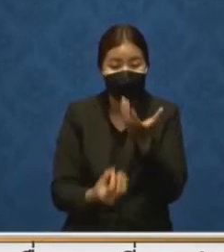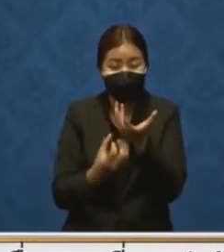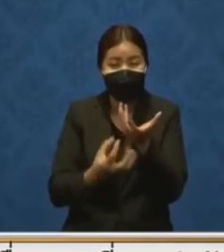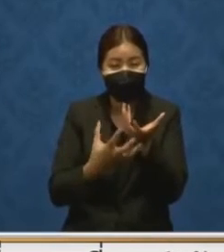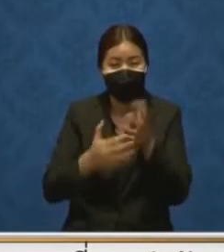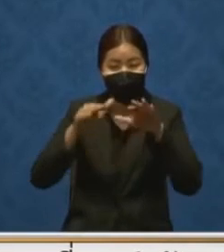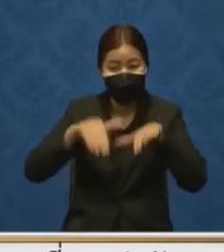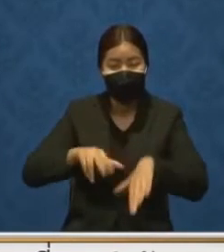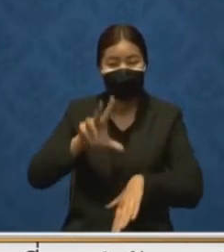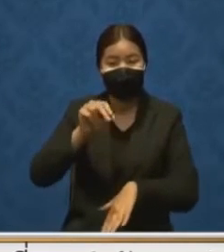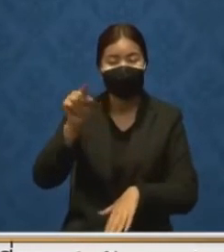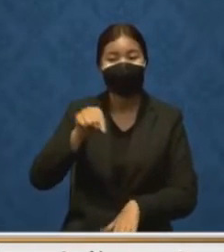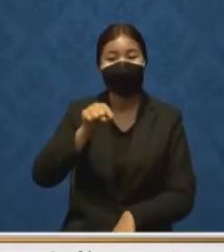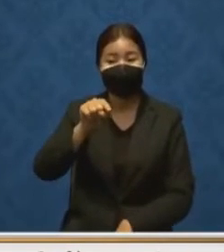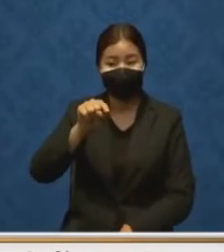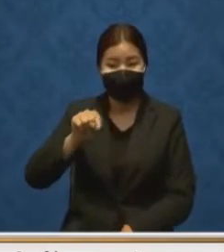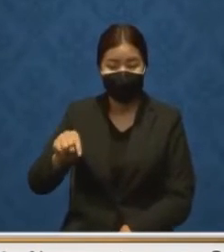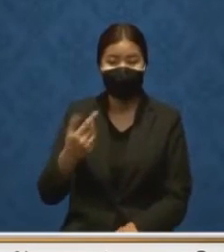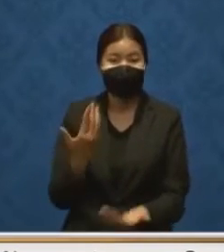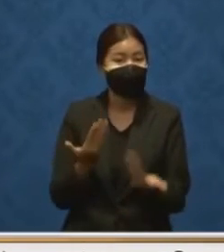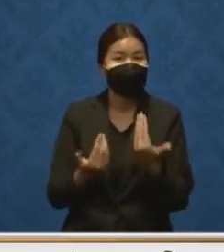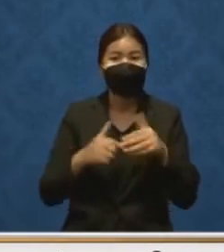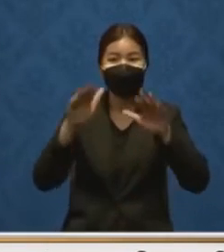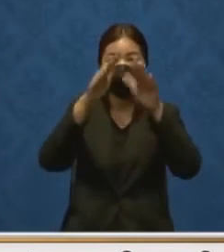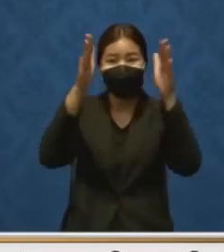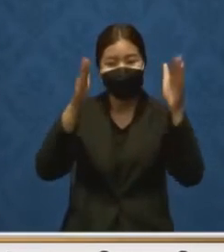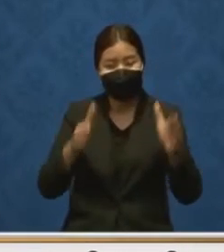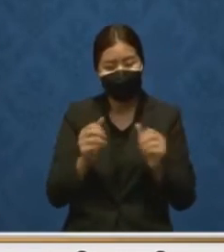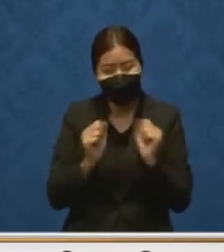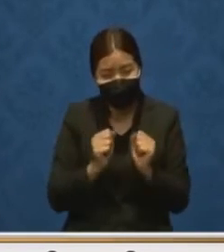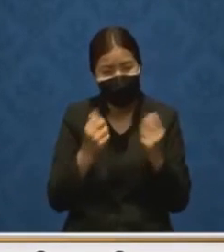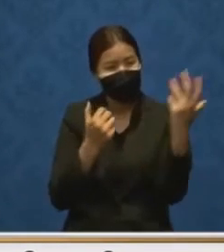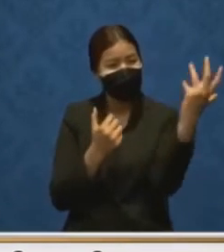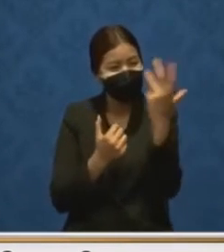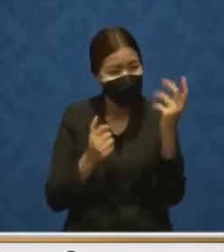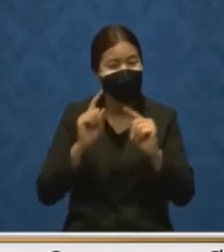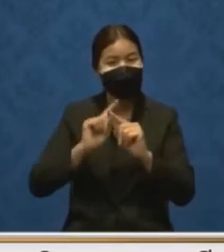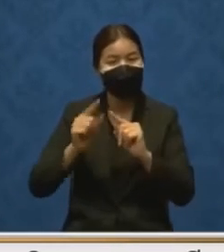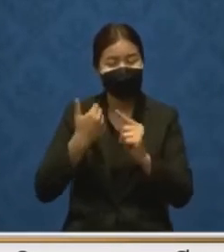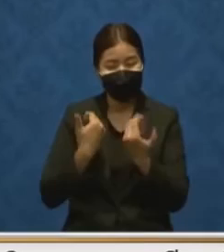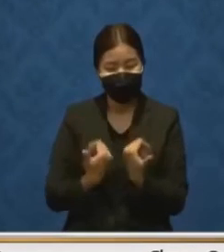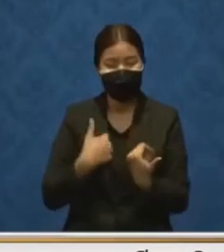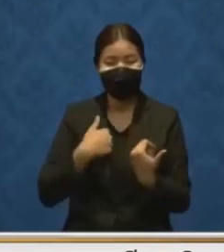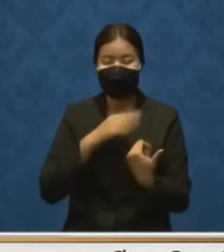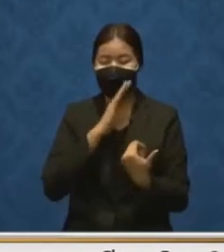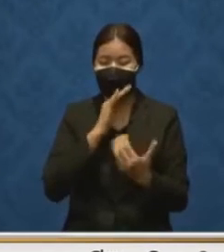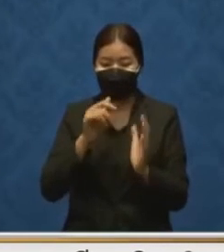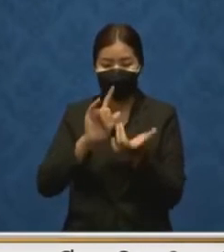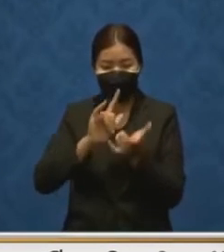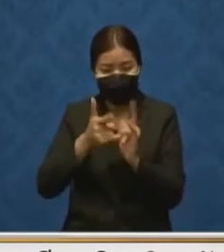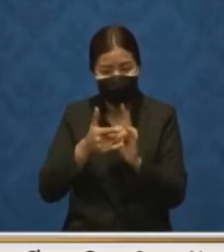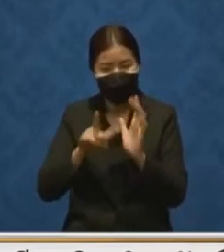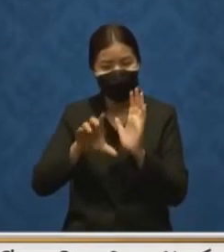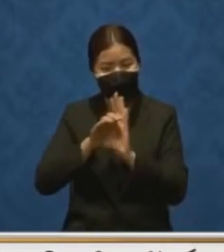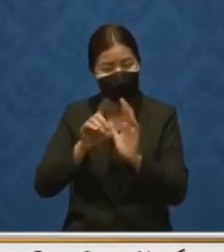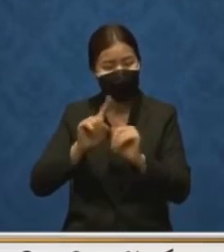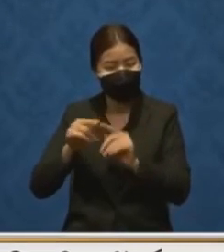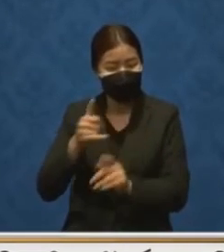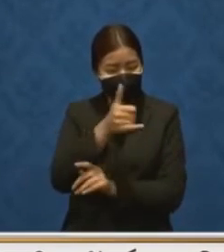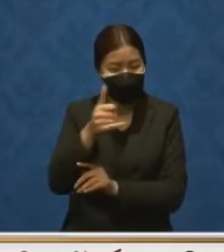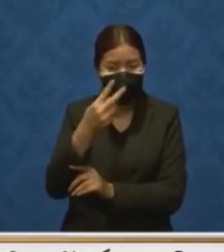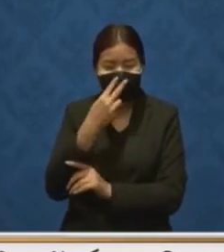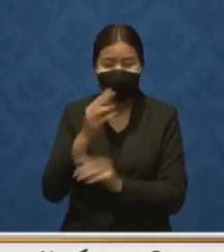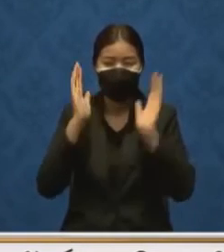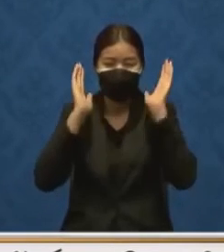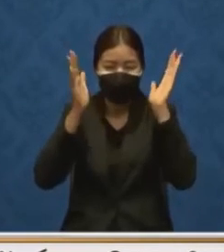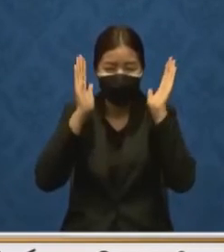ใช้ไฟ้าถ้าเราไปตามห้างสับผสินค้าขนาดนี้จะเห็นว่า มีการจดโโชั่นลดราคาเยอะเลยครับตั้งแต่ 10 จน